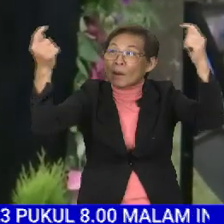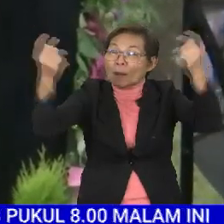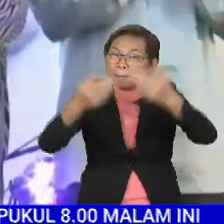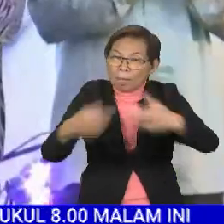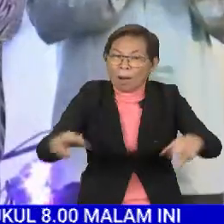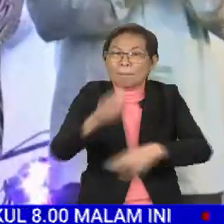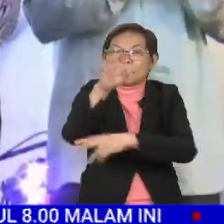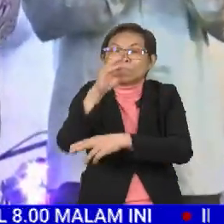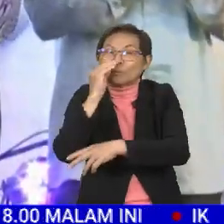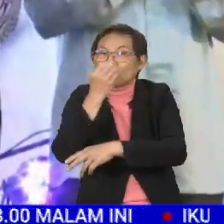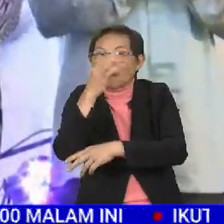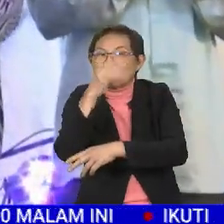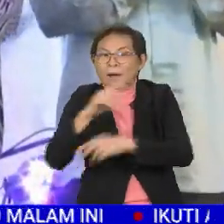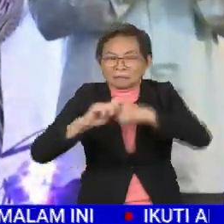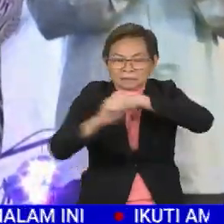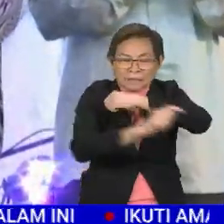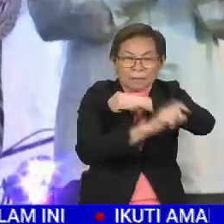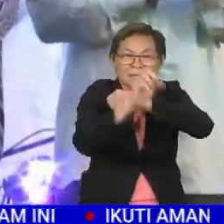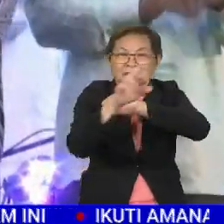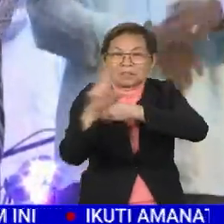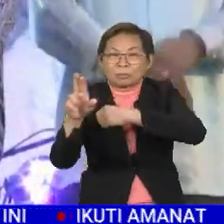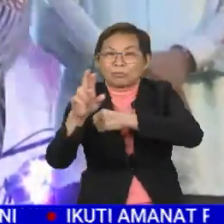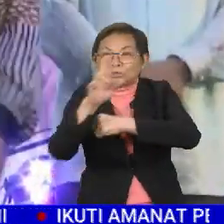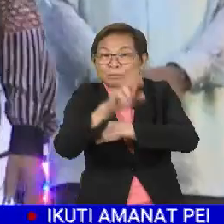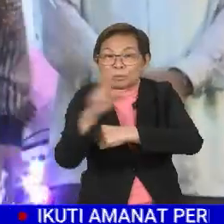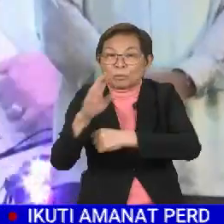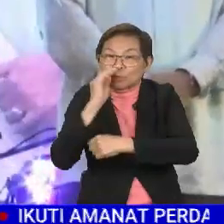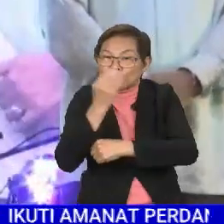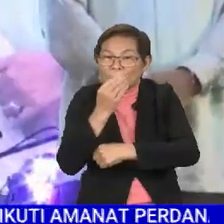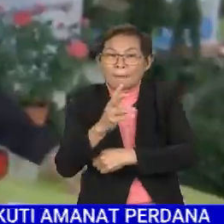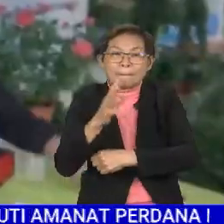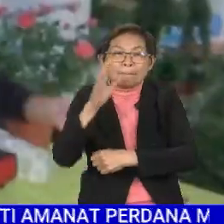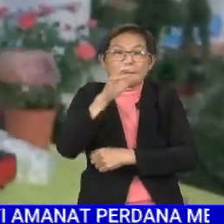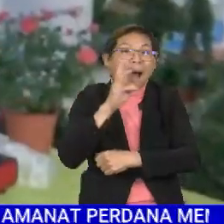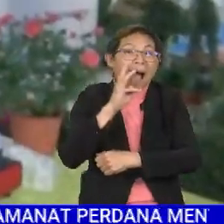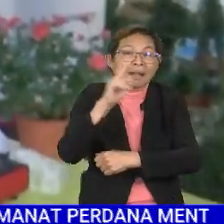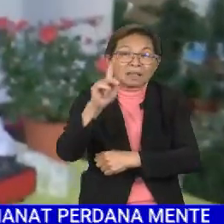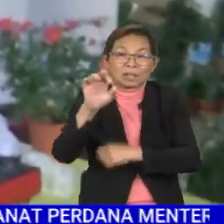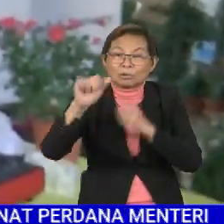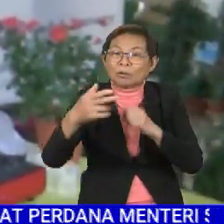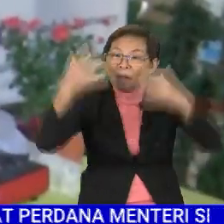bunga melati 2022 di taman seribu bunga air keruh perasinan tersebut